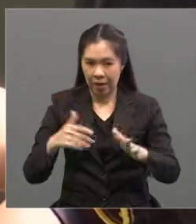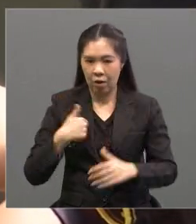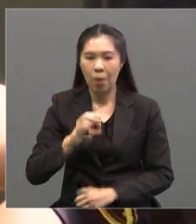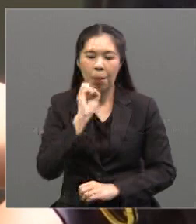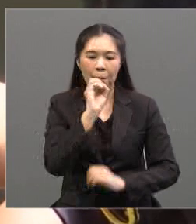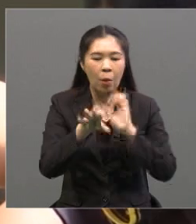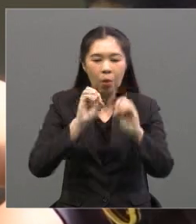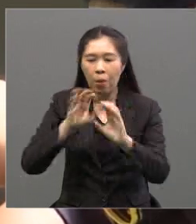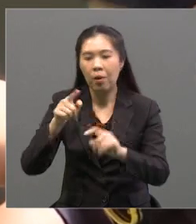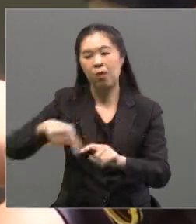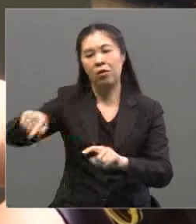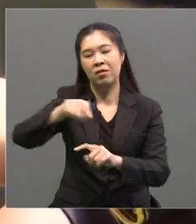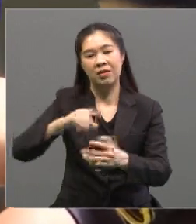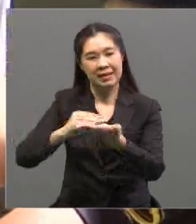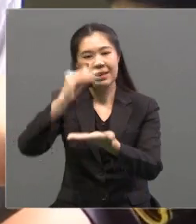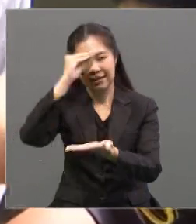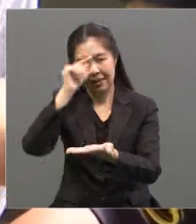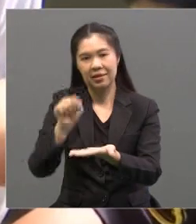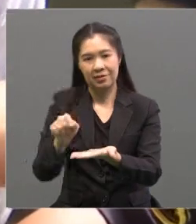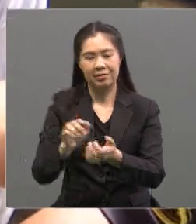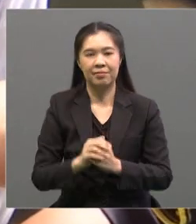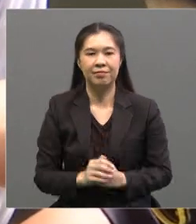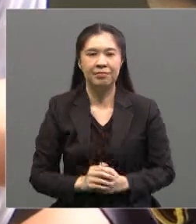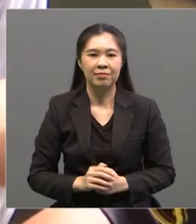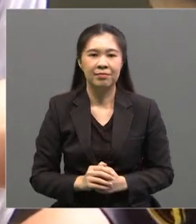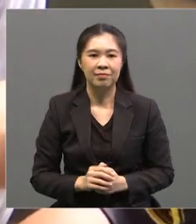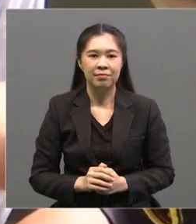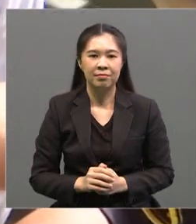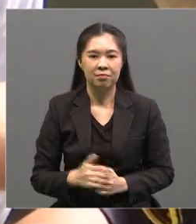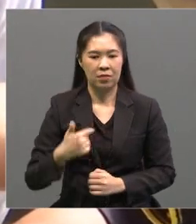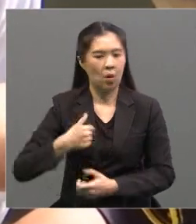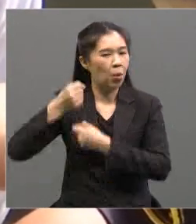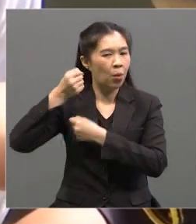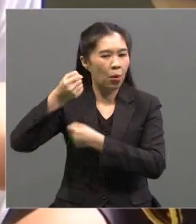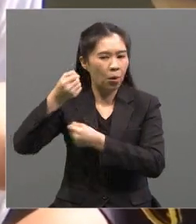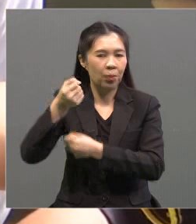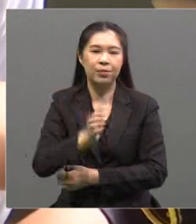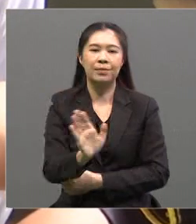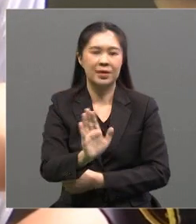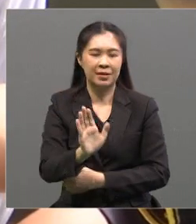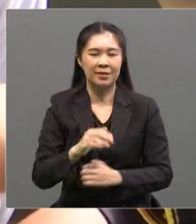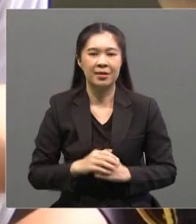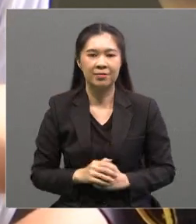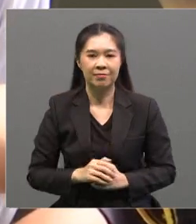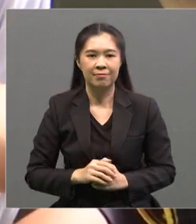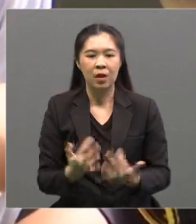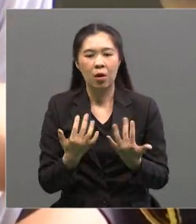คนที่มารอฟังกันนี่เนี่ยพี่ไม่ได้มาเพื่อมาประท้วงอะไรหรอครับพี่แค่ม